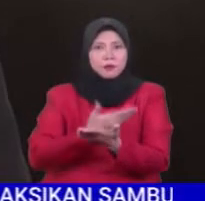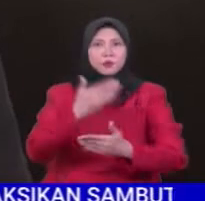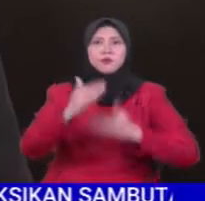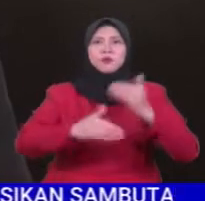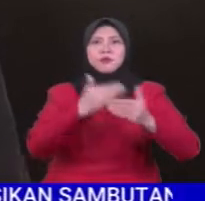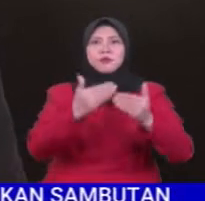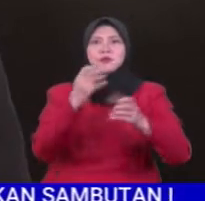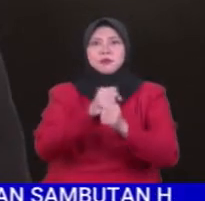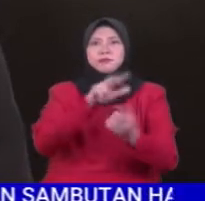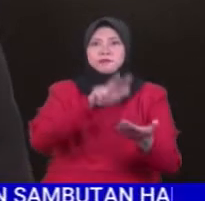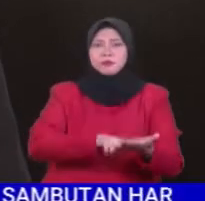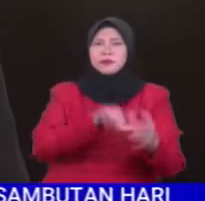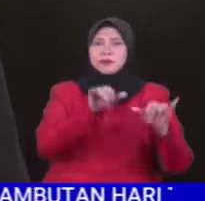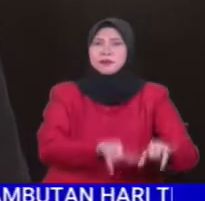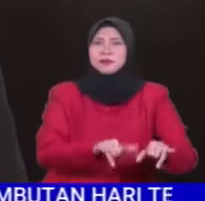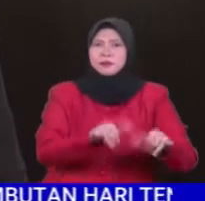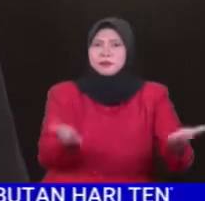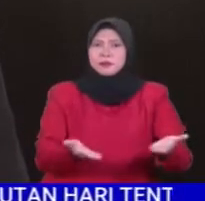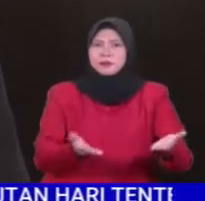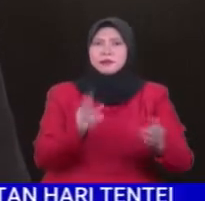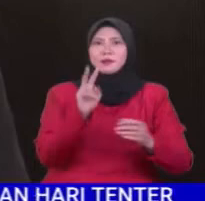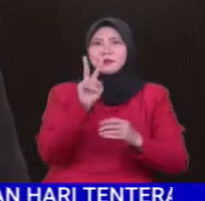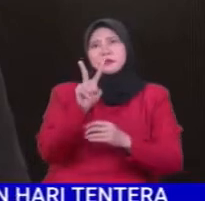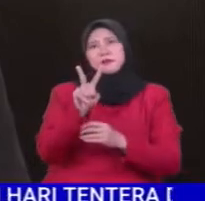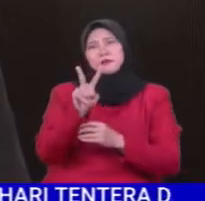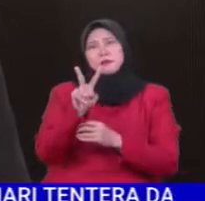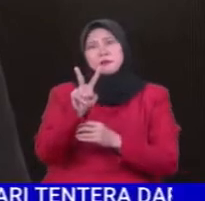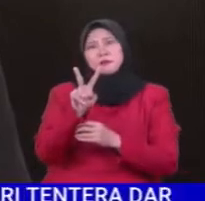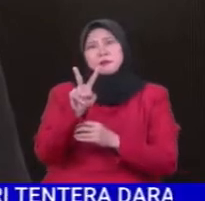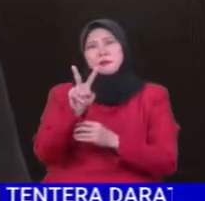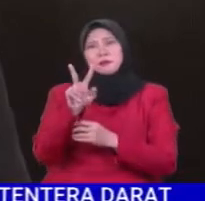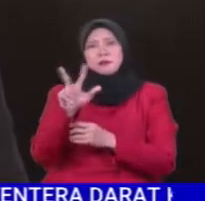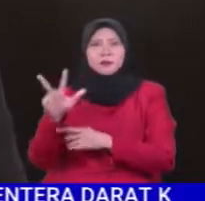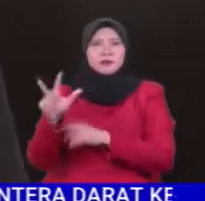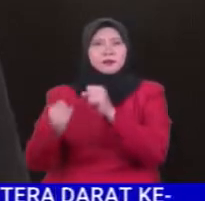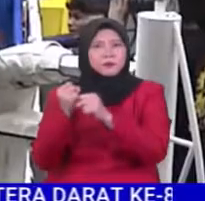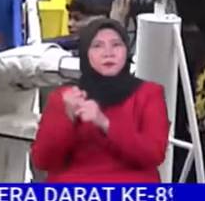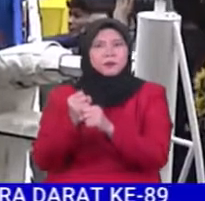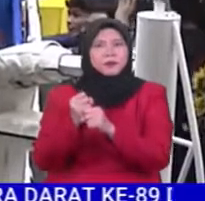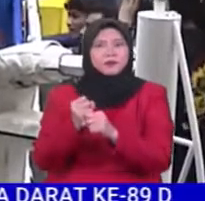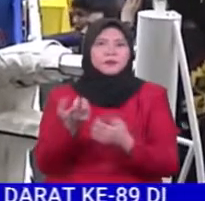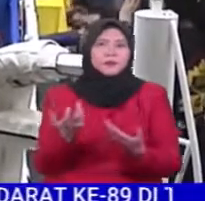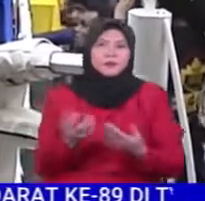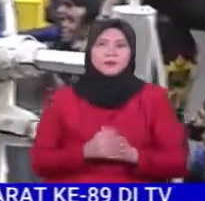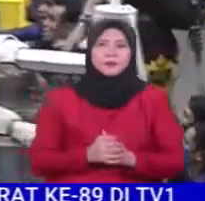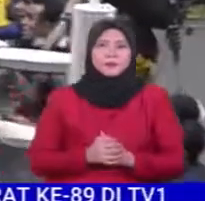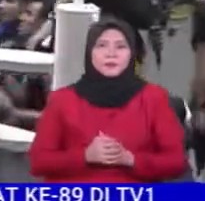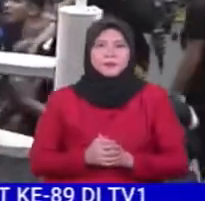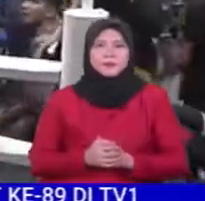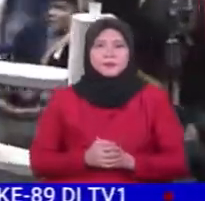dapat warga negara. Dia dah duduk sini dekat 20-30 tahun untuk kategori 63.5 kilo.